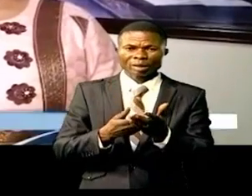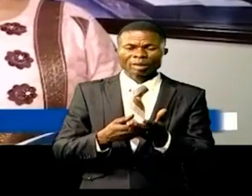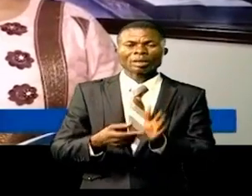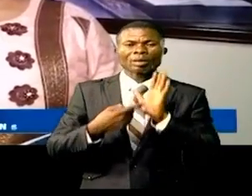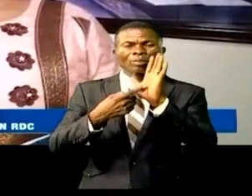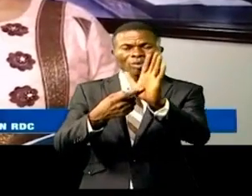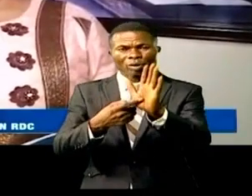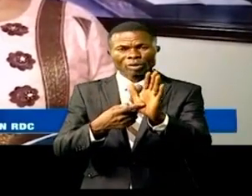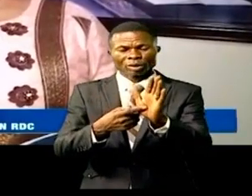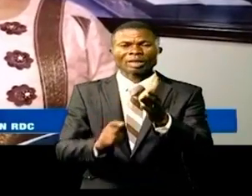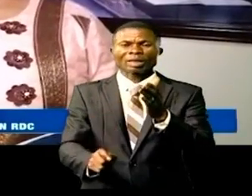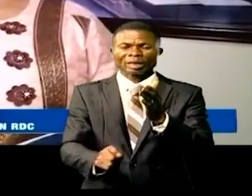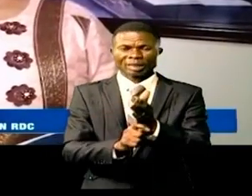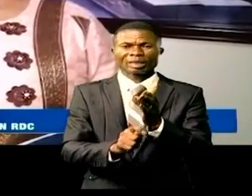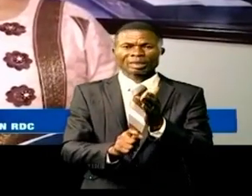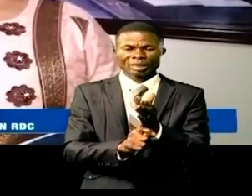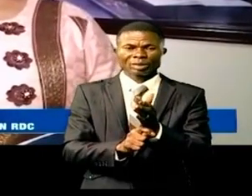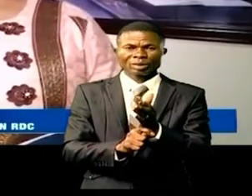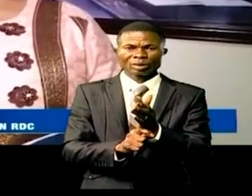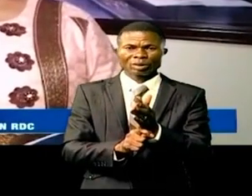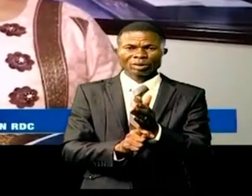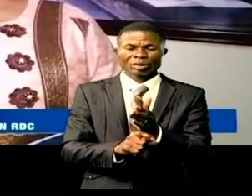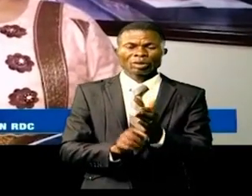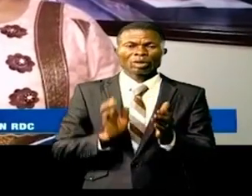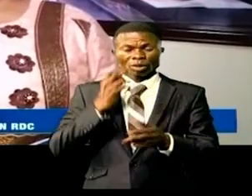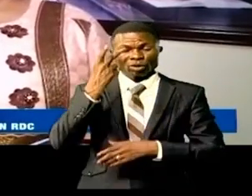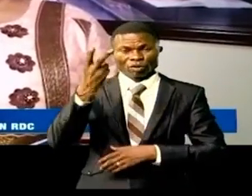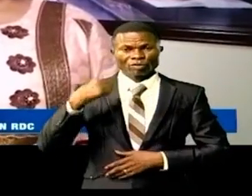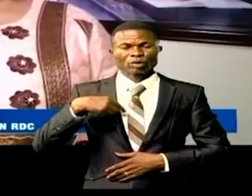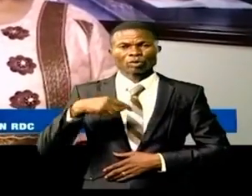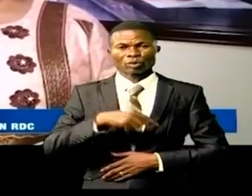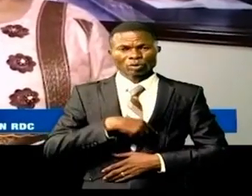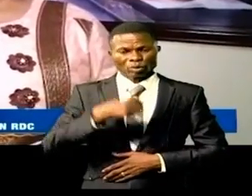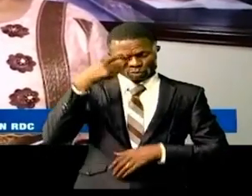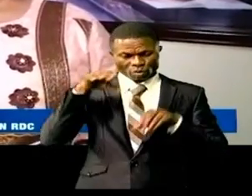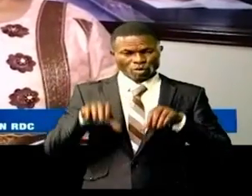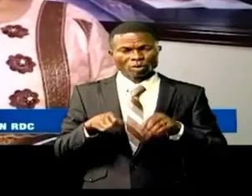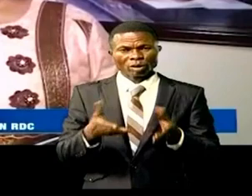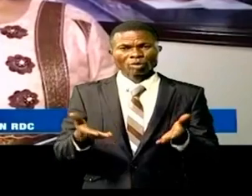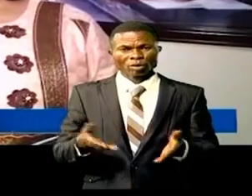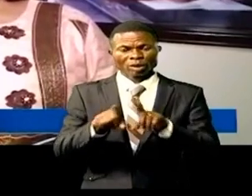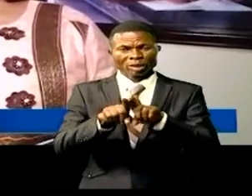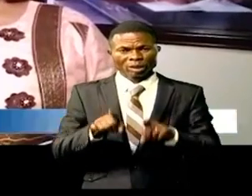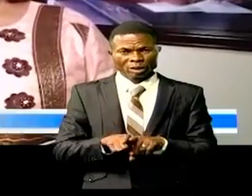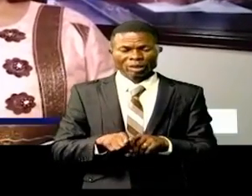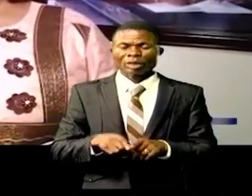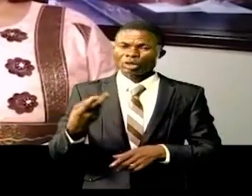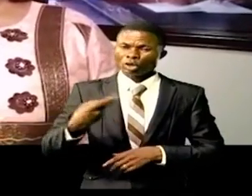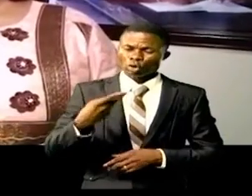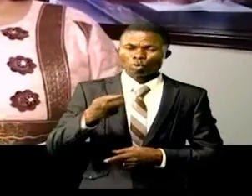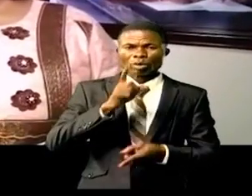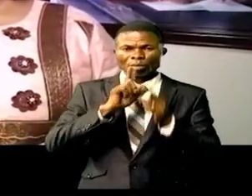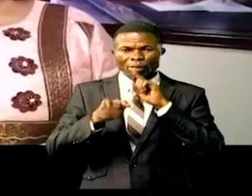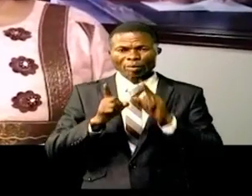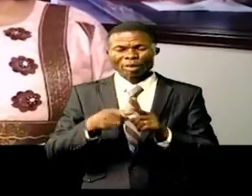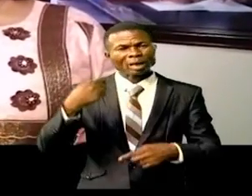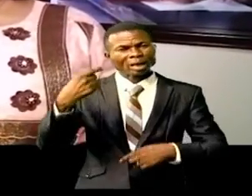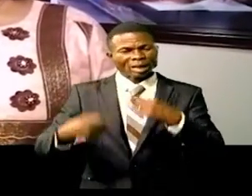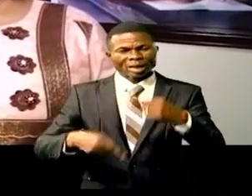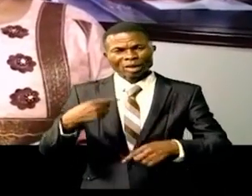peu la stratégie de World Vision pour le Congo et on a essayé également de